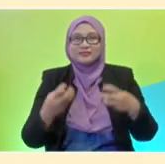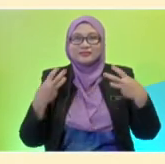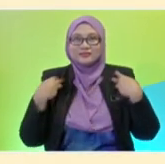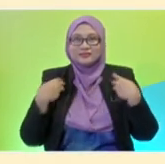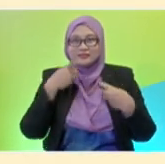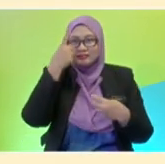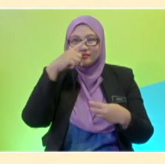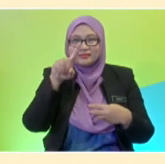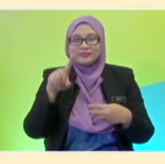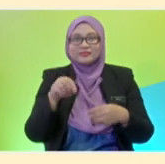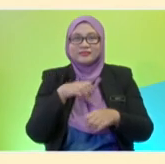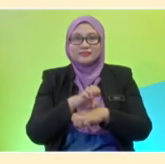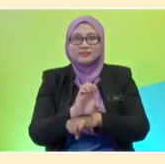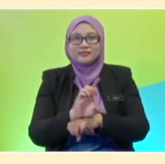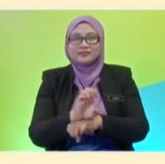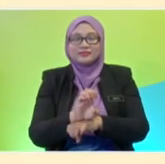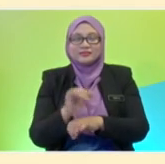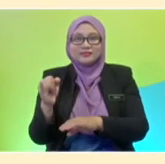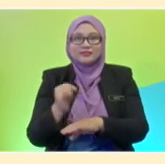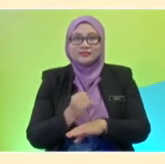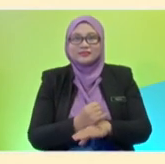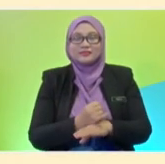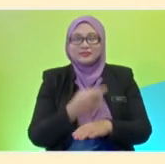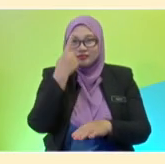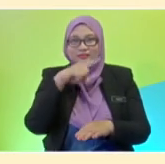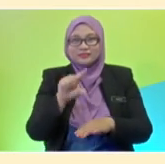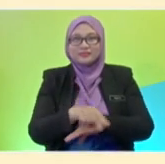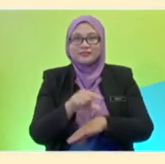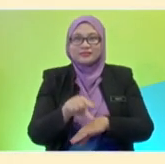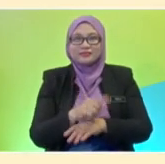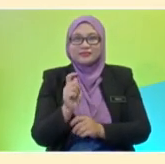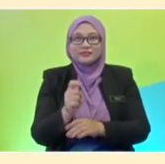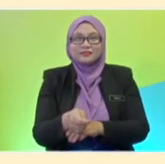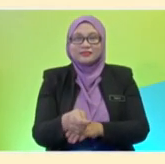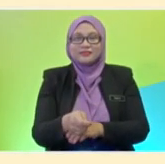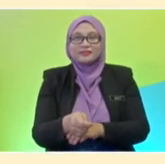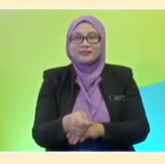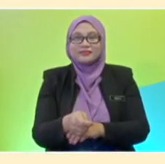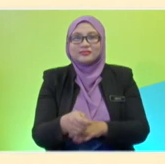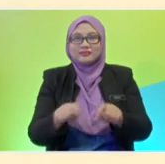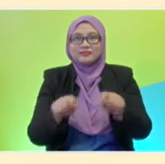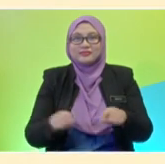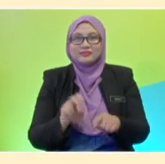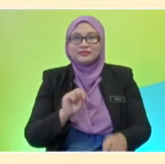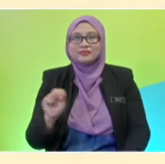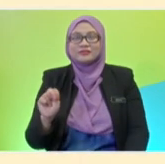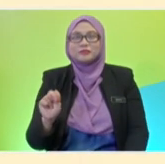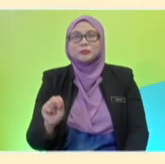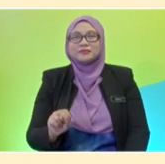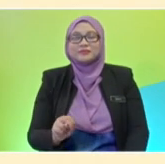pertanian berteknologi tinggi untuk kegunaan pertanian tempat dan antaranya